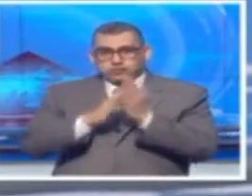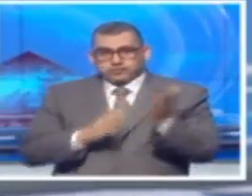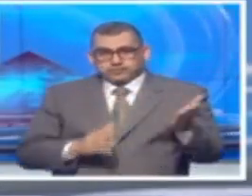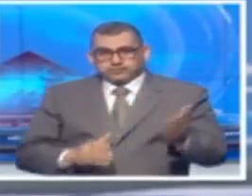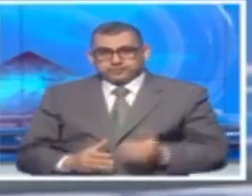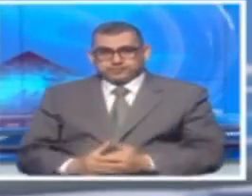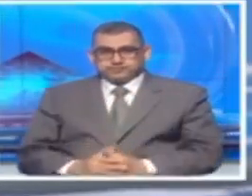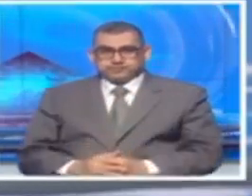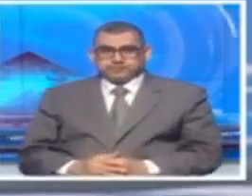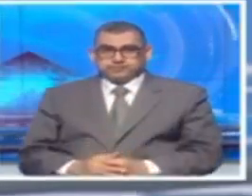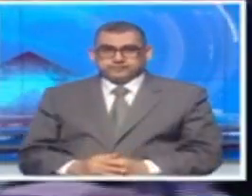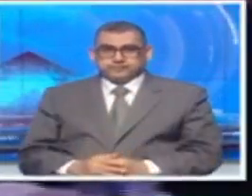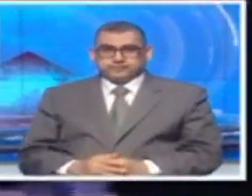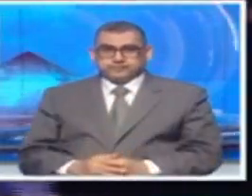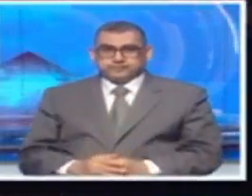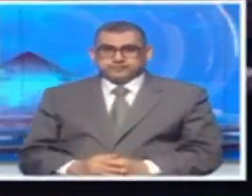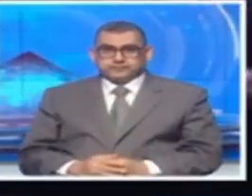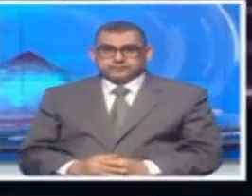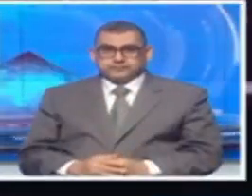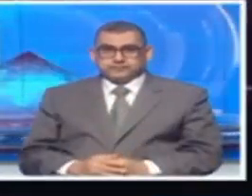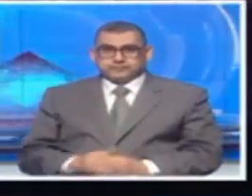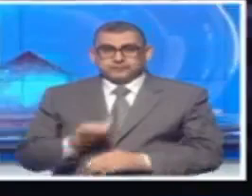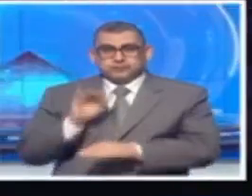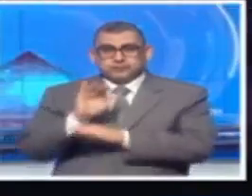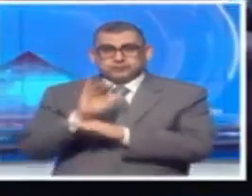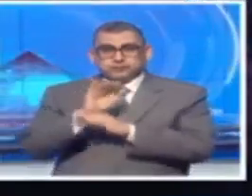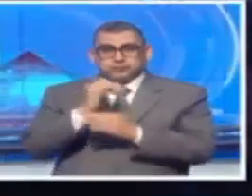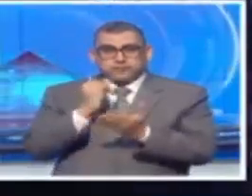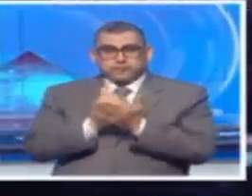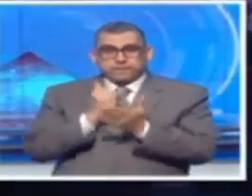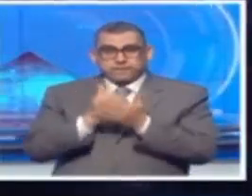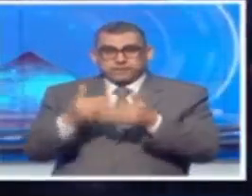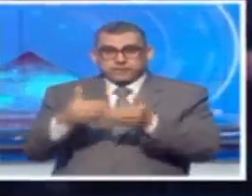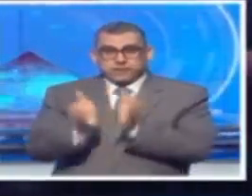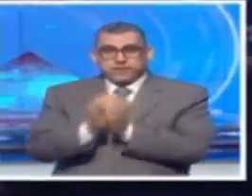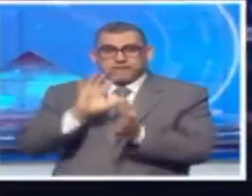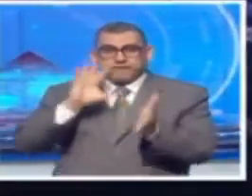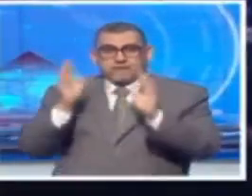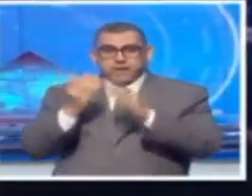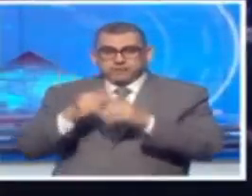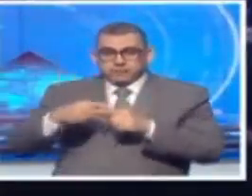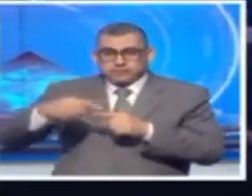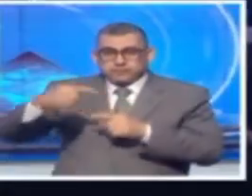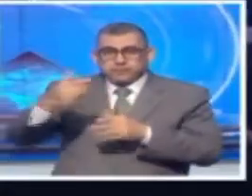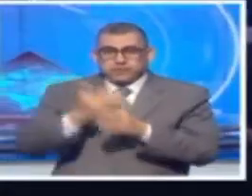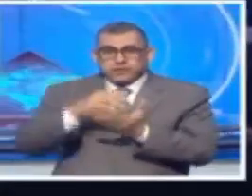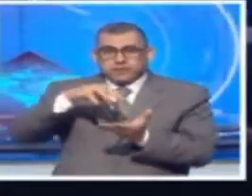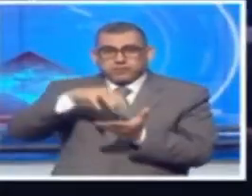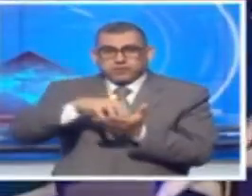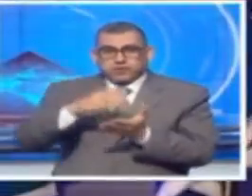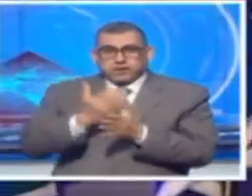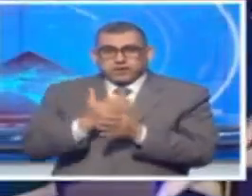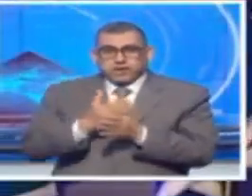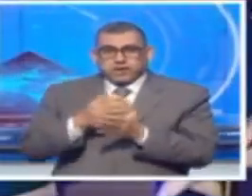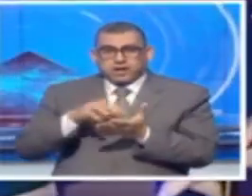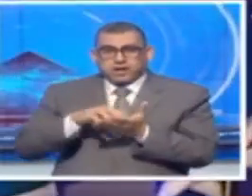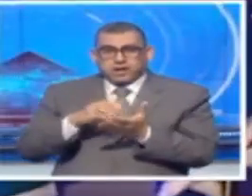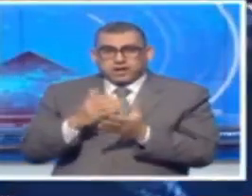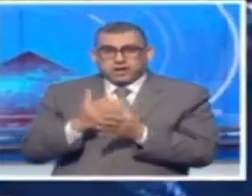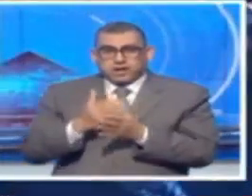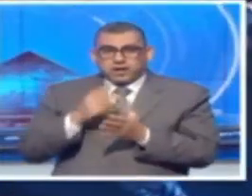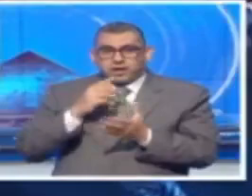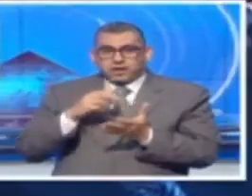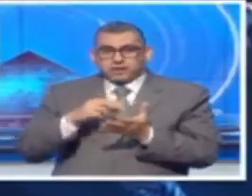عرب. تحت شعار تداعيات الأزمة الدولية وتأثيراتها على الأوضاع الاقتصادية في المنطقة